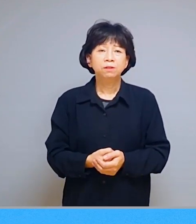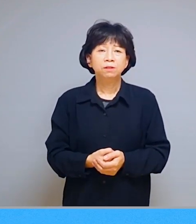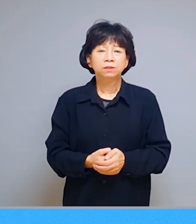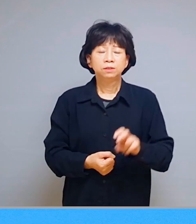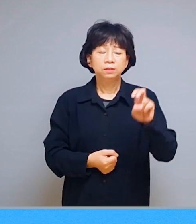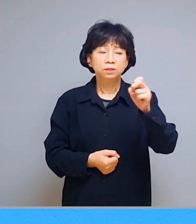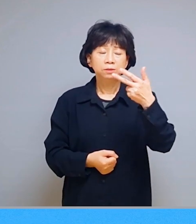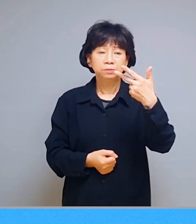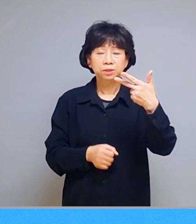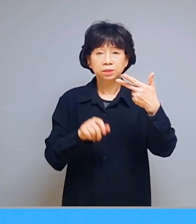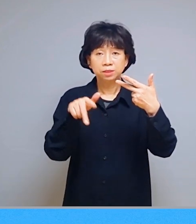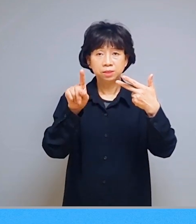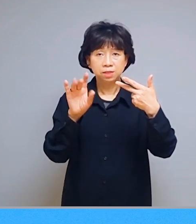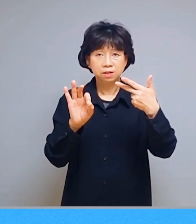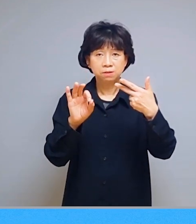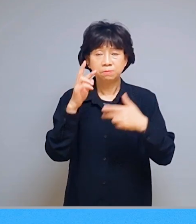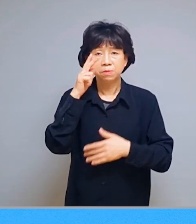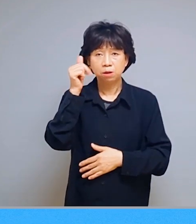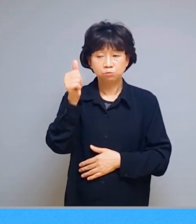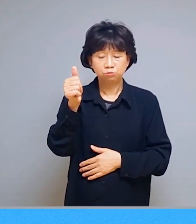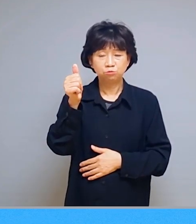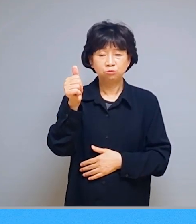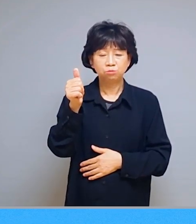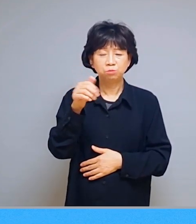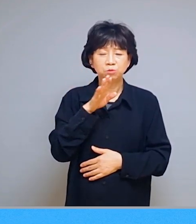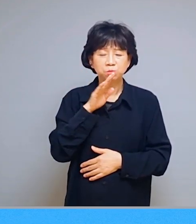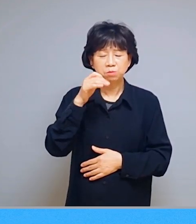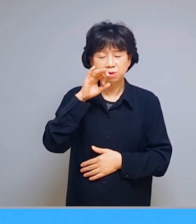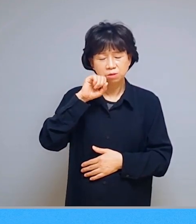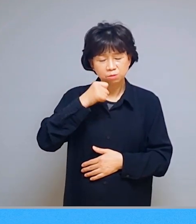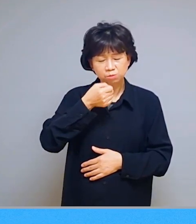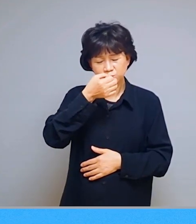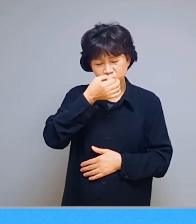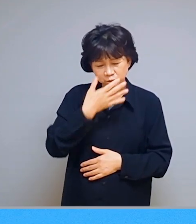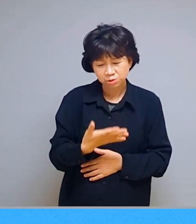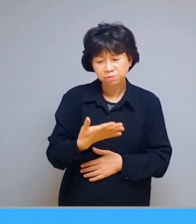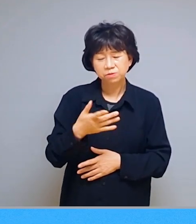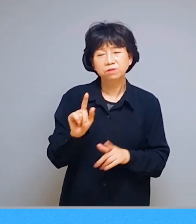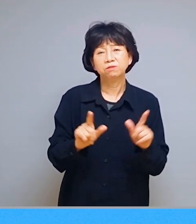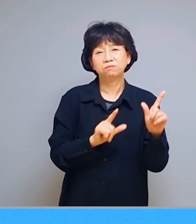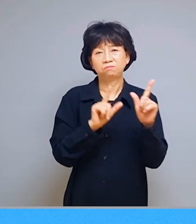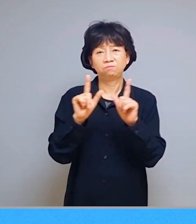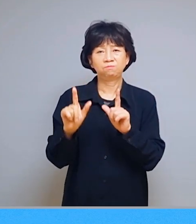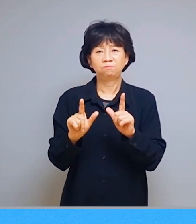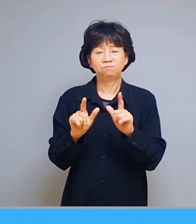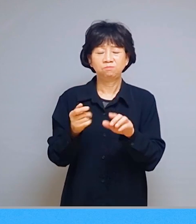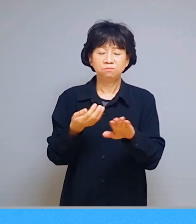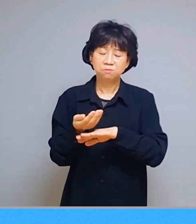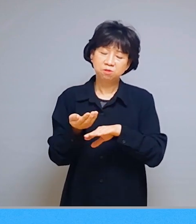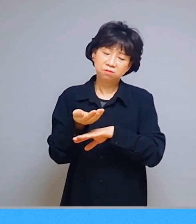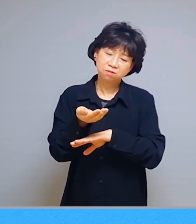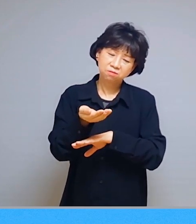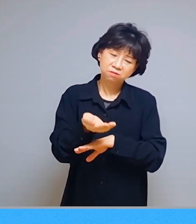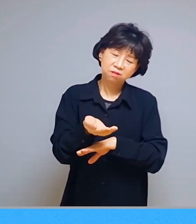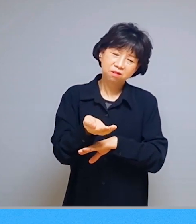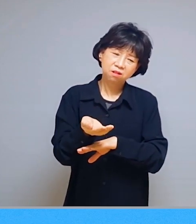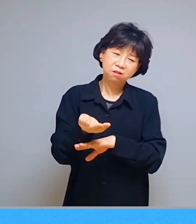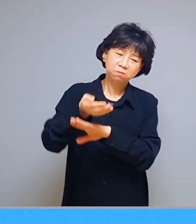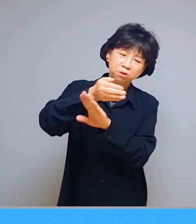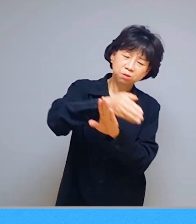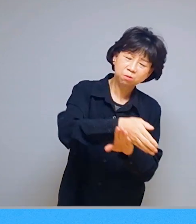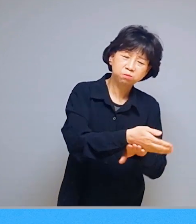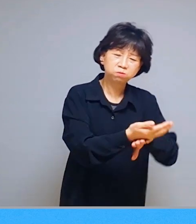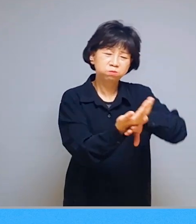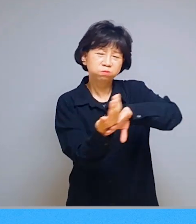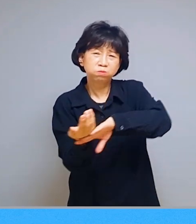27장에서 사도 바울이 참 어려운 시간을 보냅니다. 배를 탔는데 이 배가